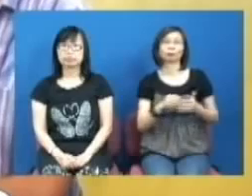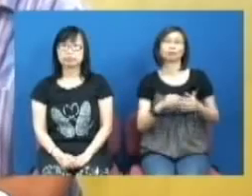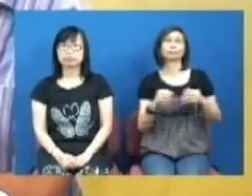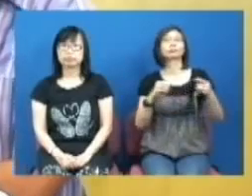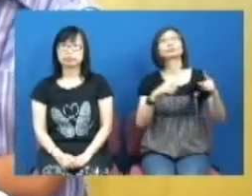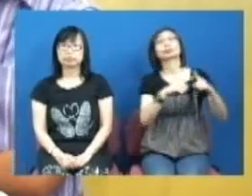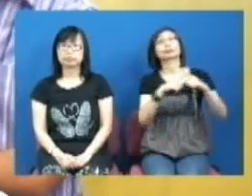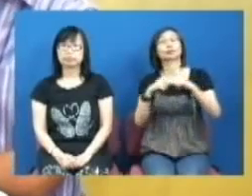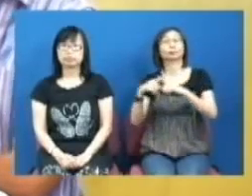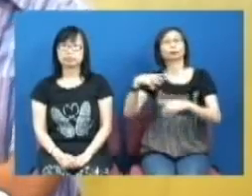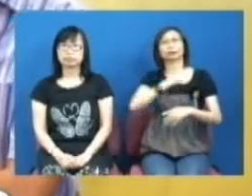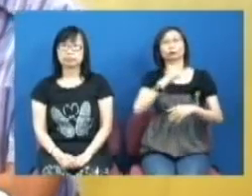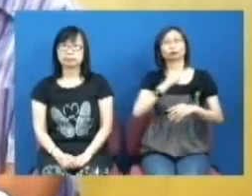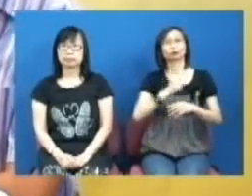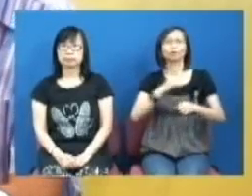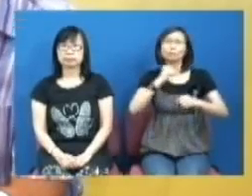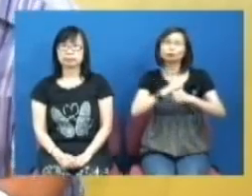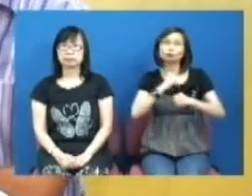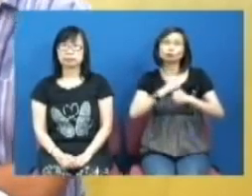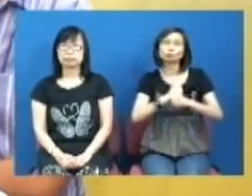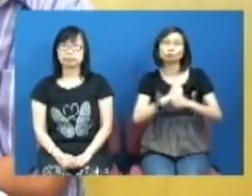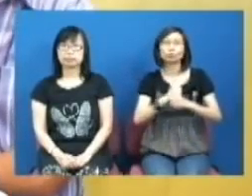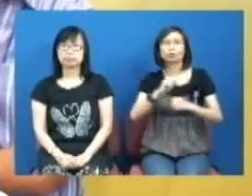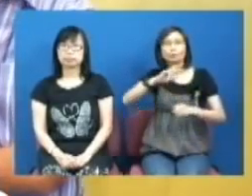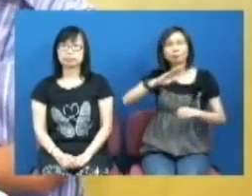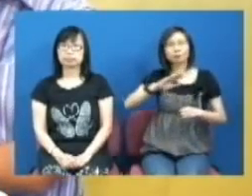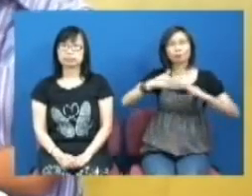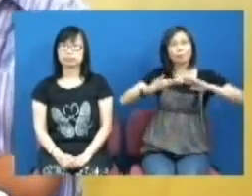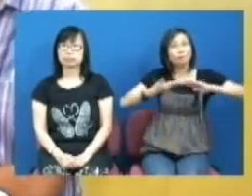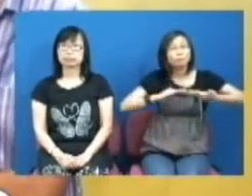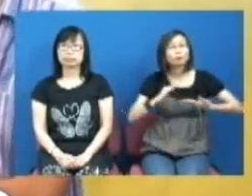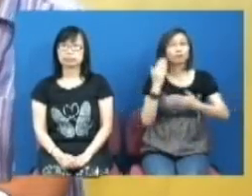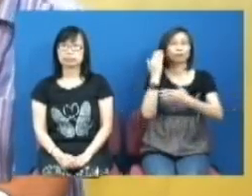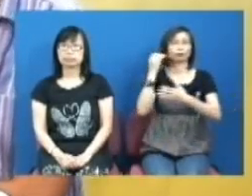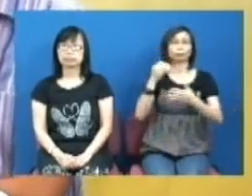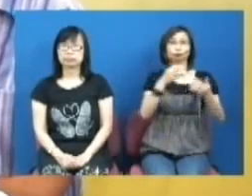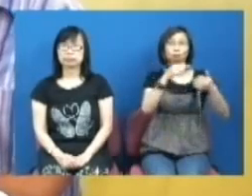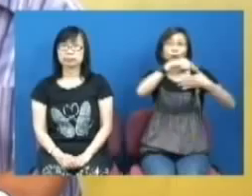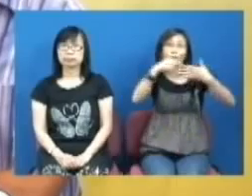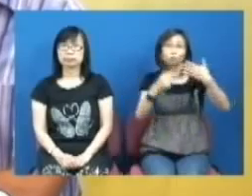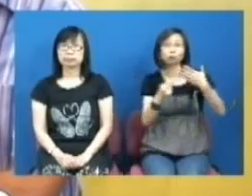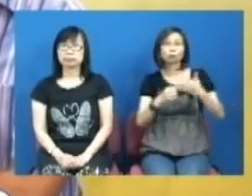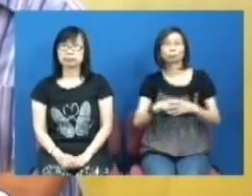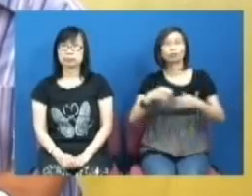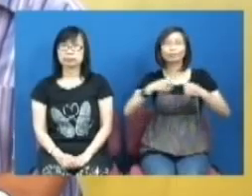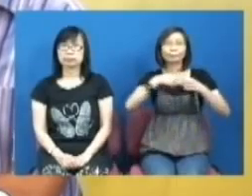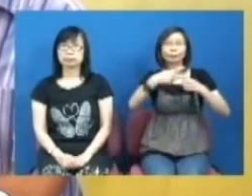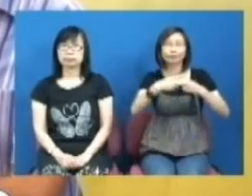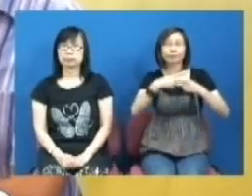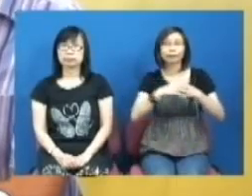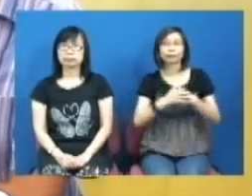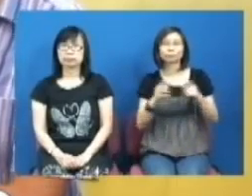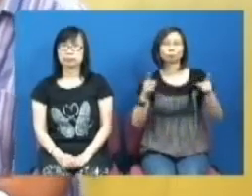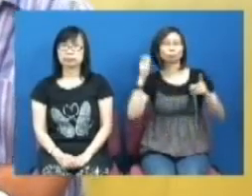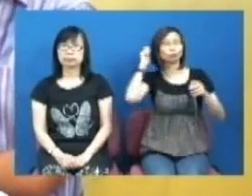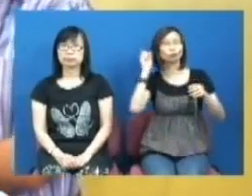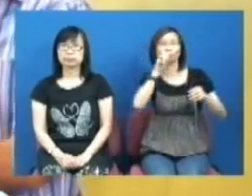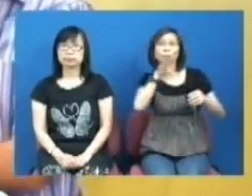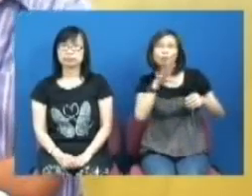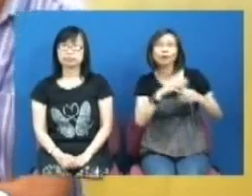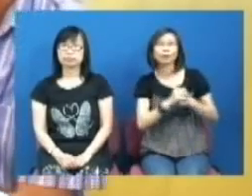以做到一個叫反倒退嘅一個力量。第二樣嘢就係頭先長毛提過，就係話。我哋唔會再